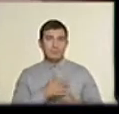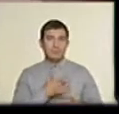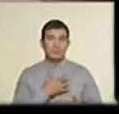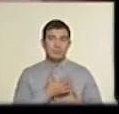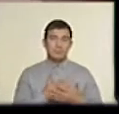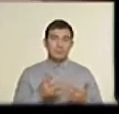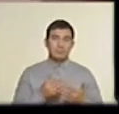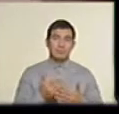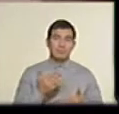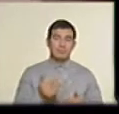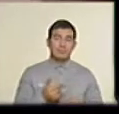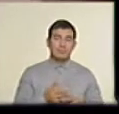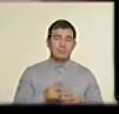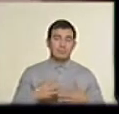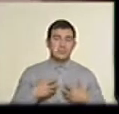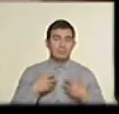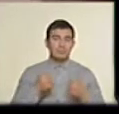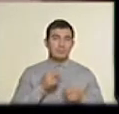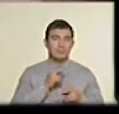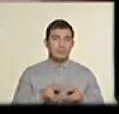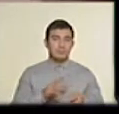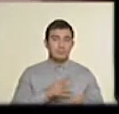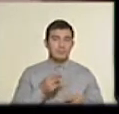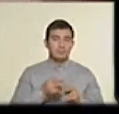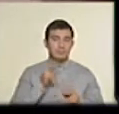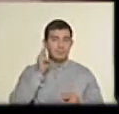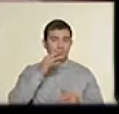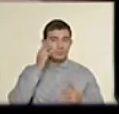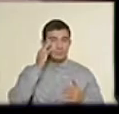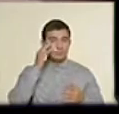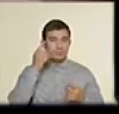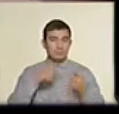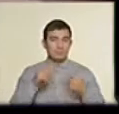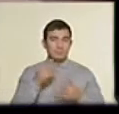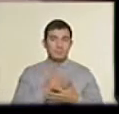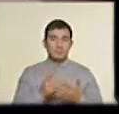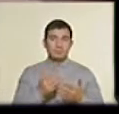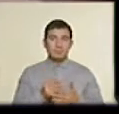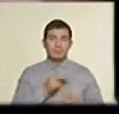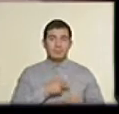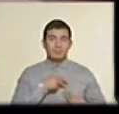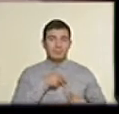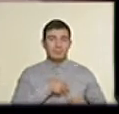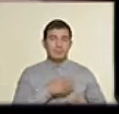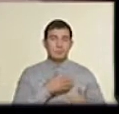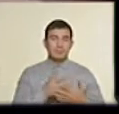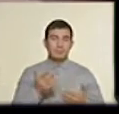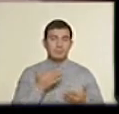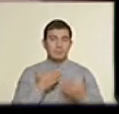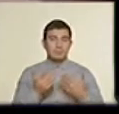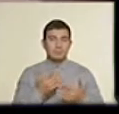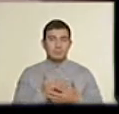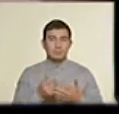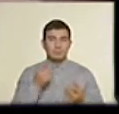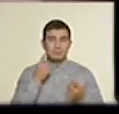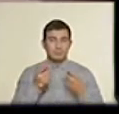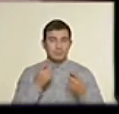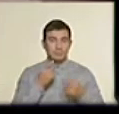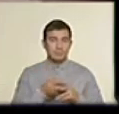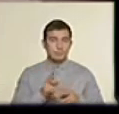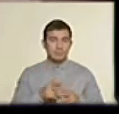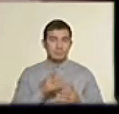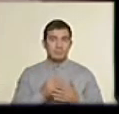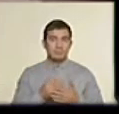sog'liqni saqlash, maishiy xizmat hamda ta'lim xizmati kiritilsa, ish xizmatiga maslahat markazi, axborot xizmati,